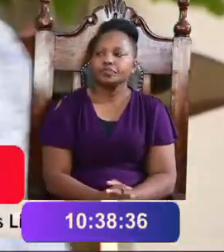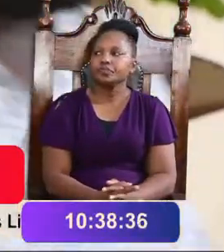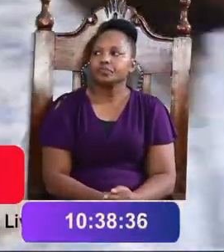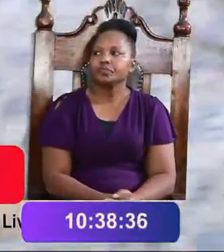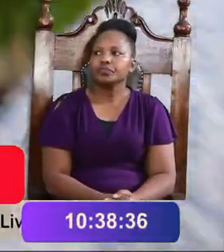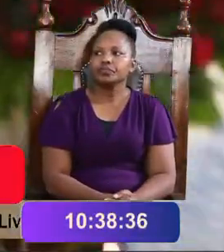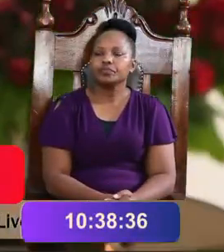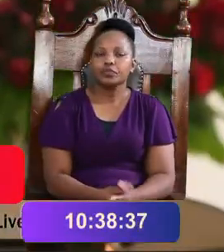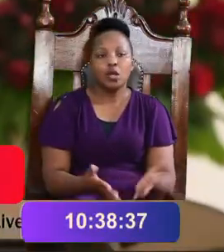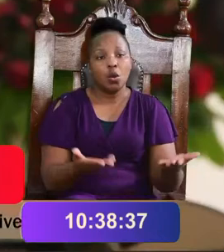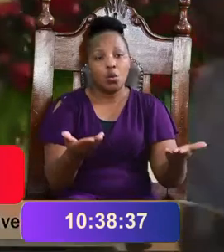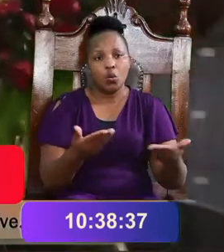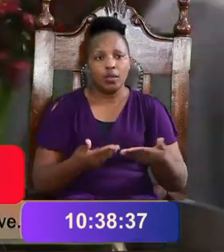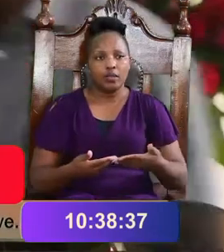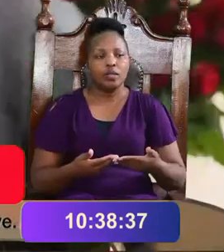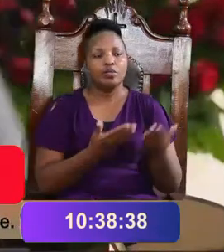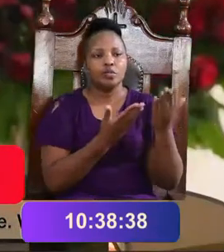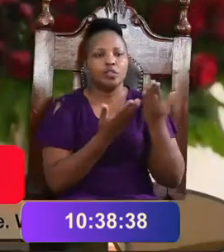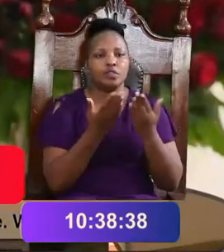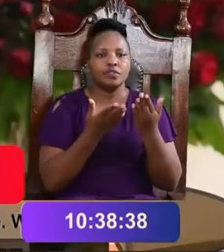Karibuni kwa ibada yetu ya leo.